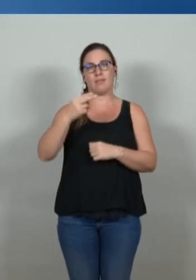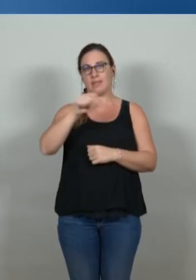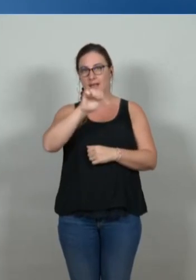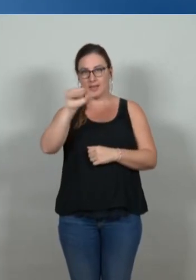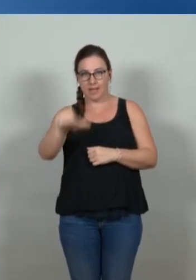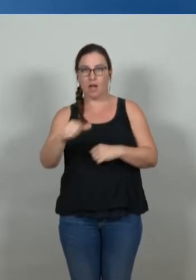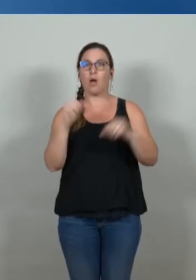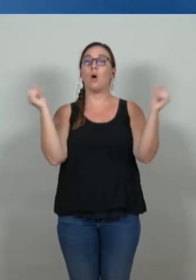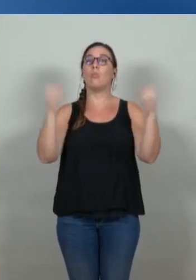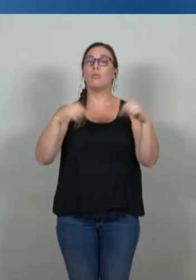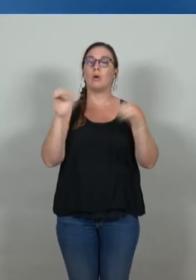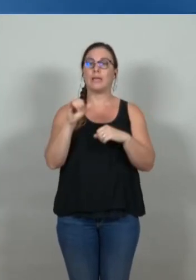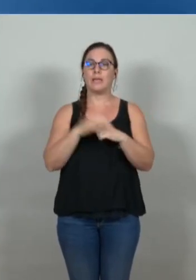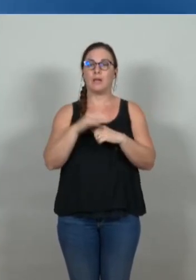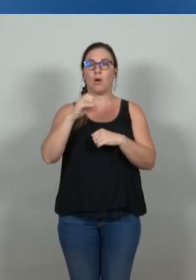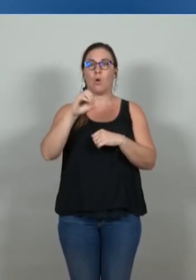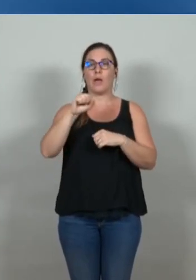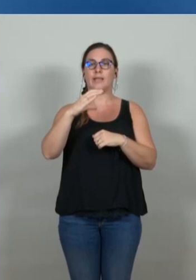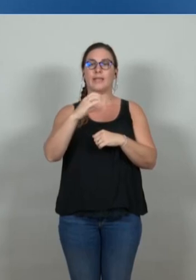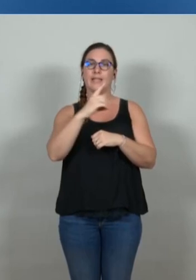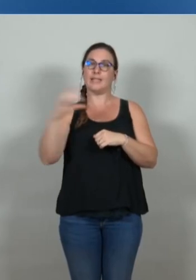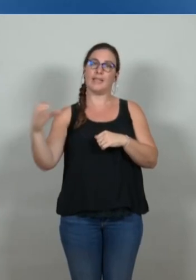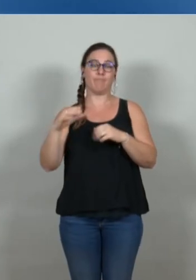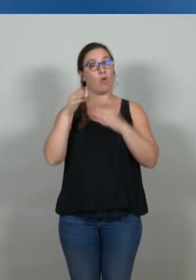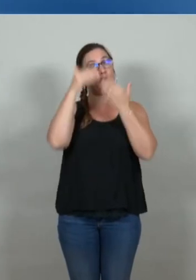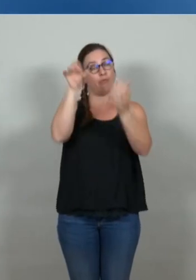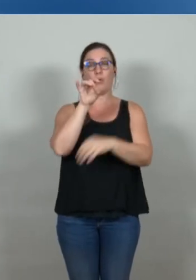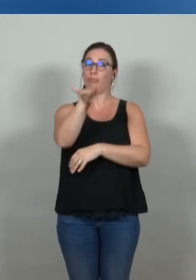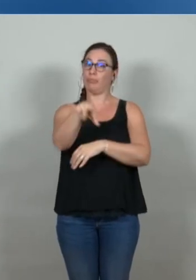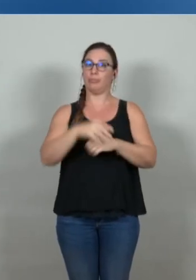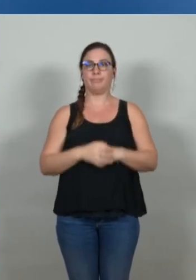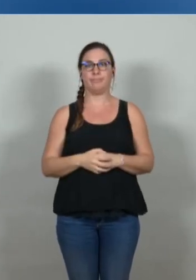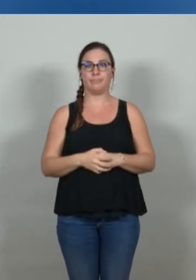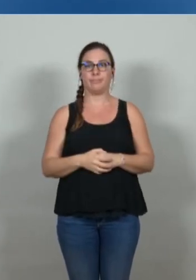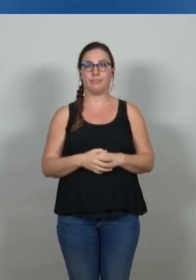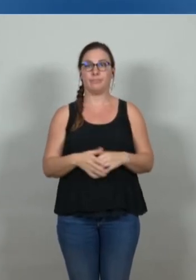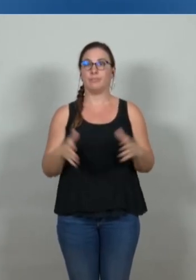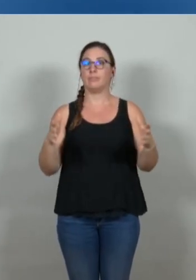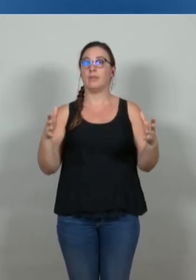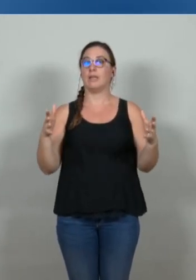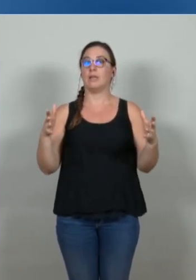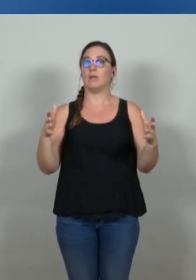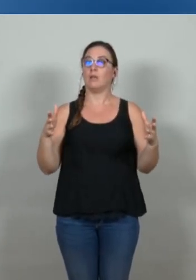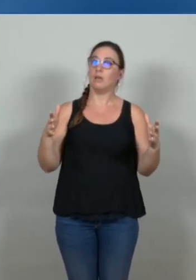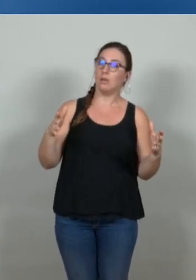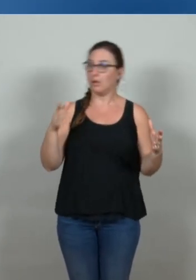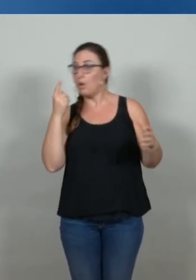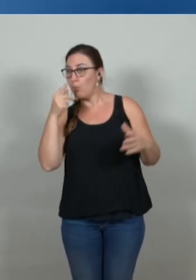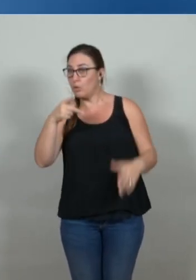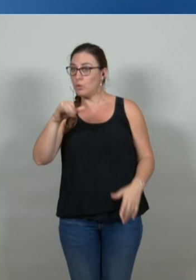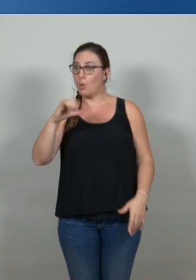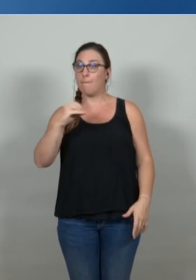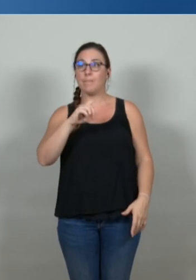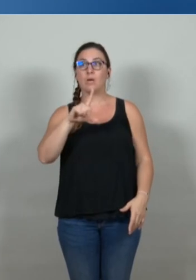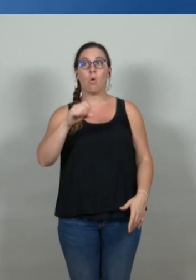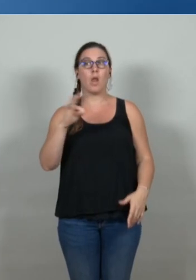qui vote pour CDDC le vieux est repoussé et Monsieur picoler il a donné